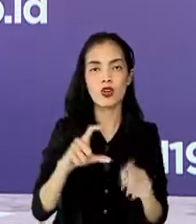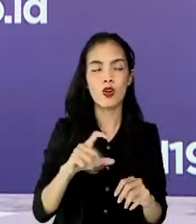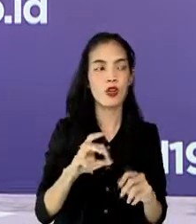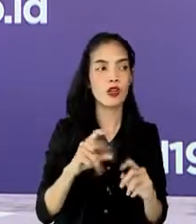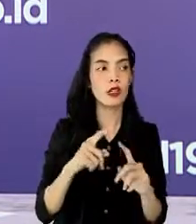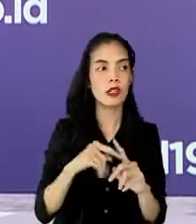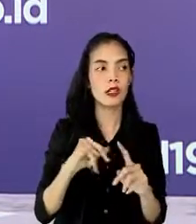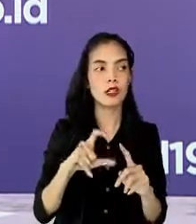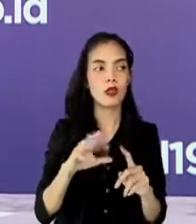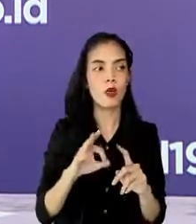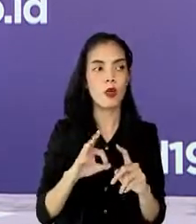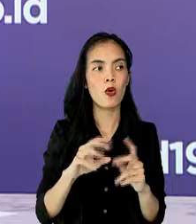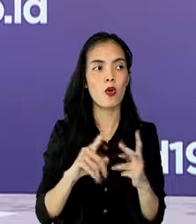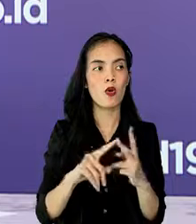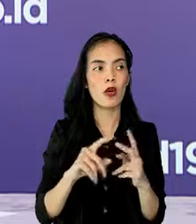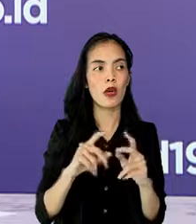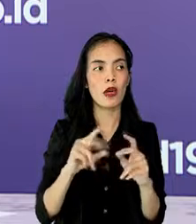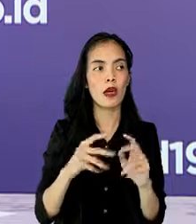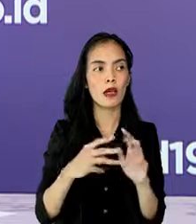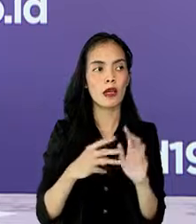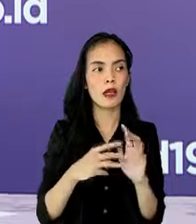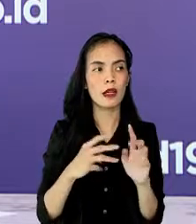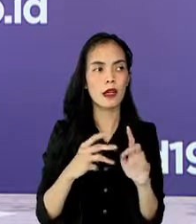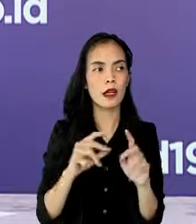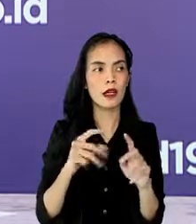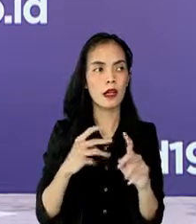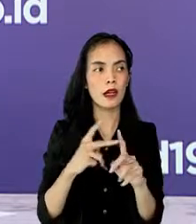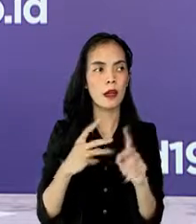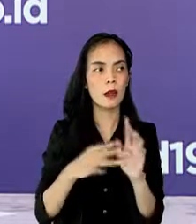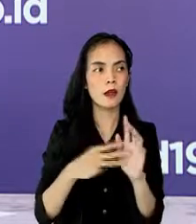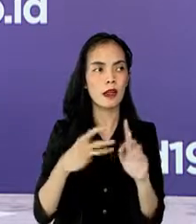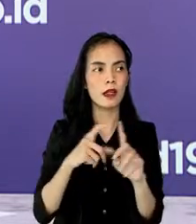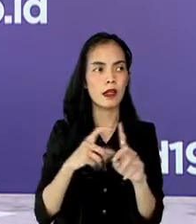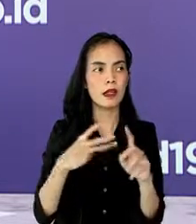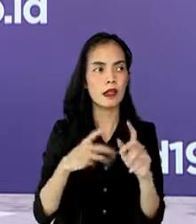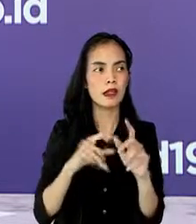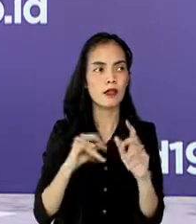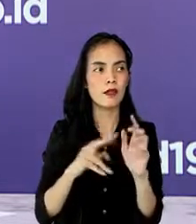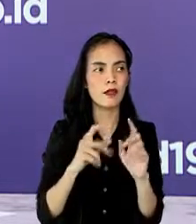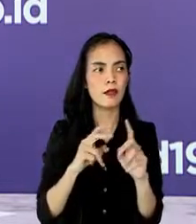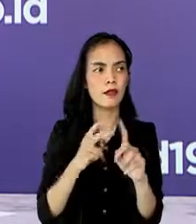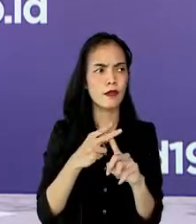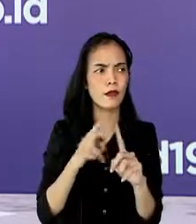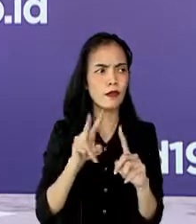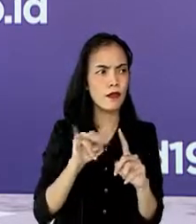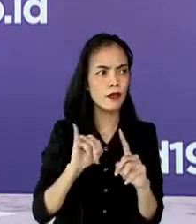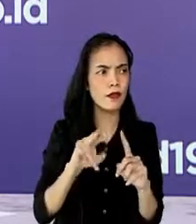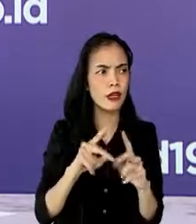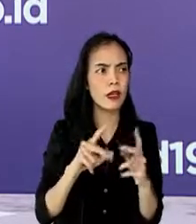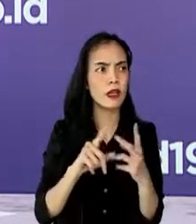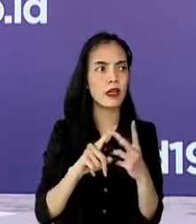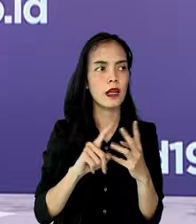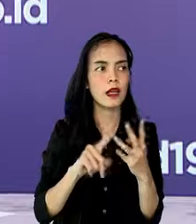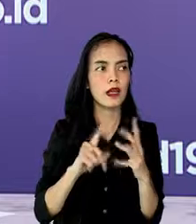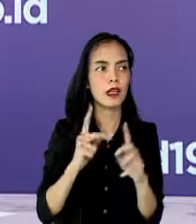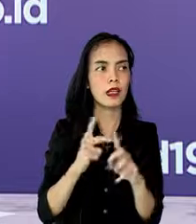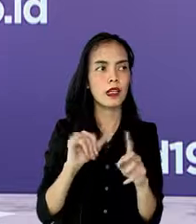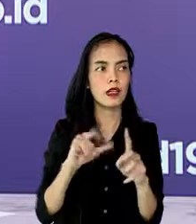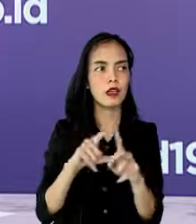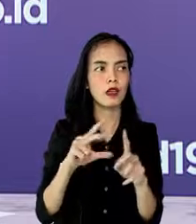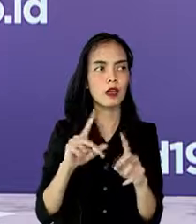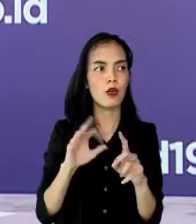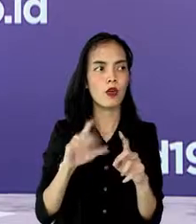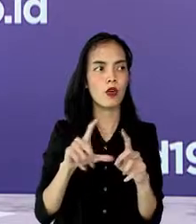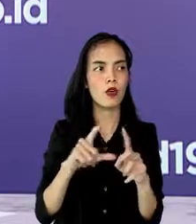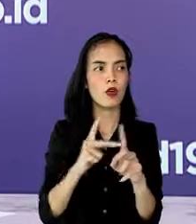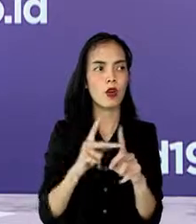steroid Trembesi fire hidroklorokuin dan lopinavir atau ritonavir yang hanya